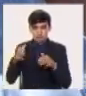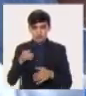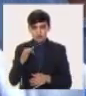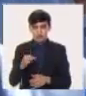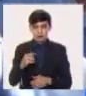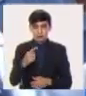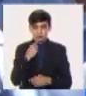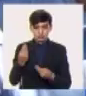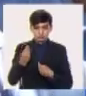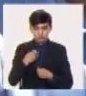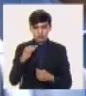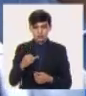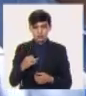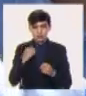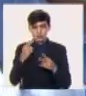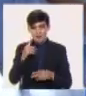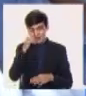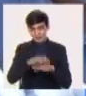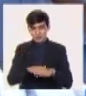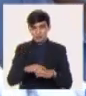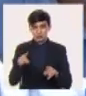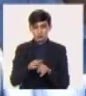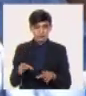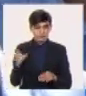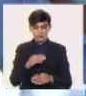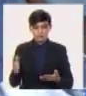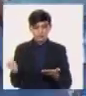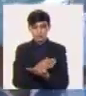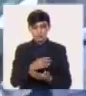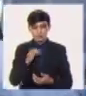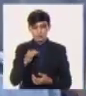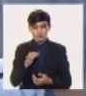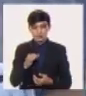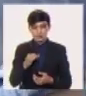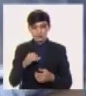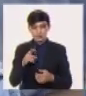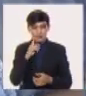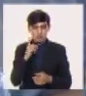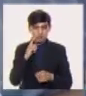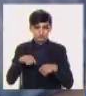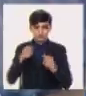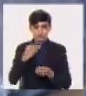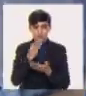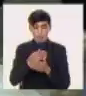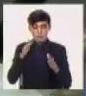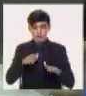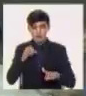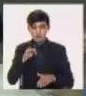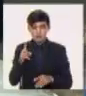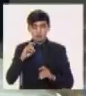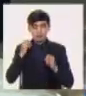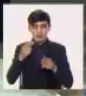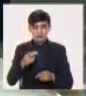қиын. Өкімет бастар, өкіметтің бәрі бос құрсын бәрі. Орынды босасын жастарға берсін. Сұндық қойымдар үшін.